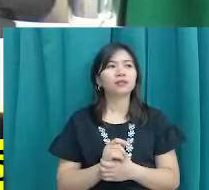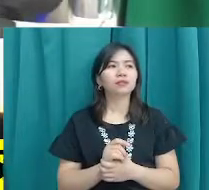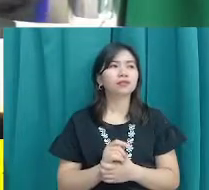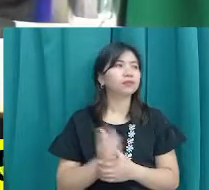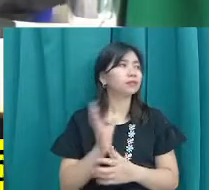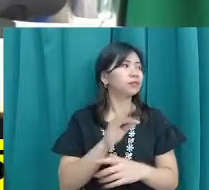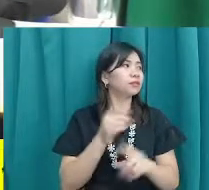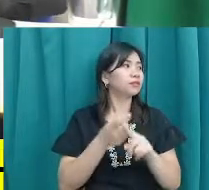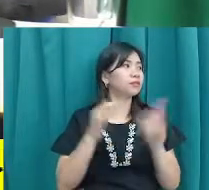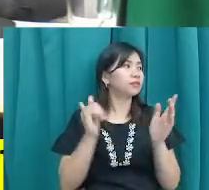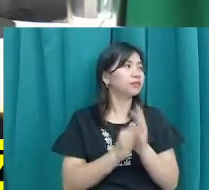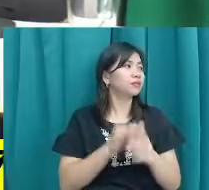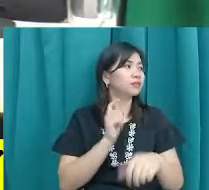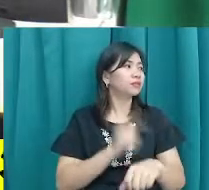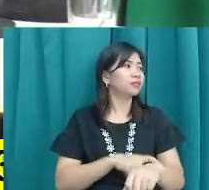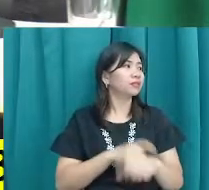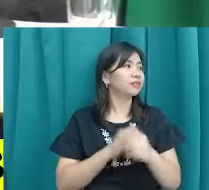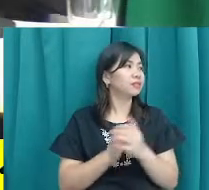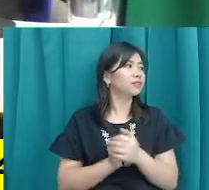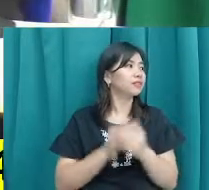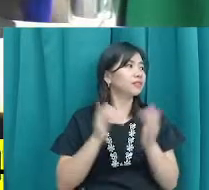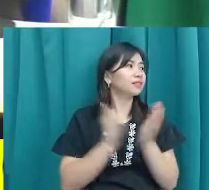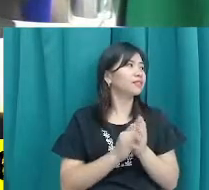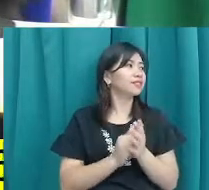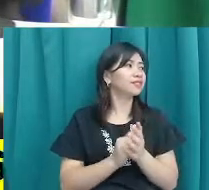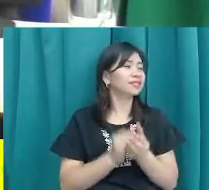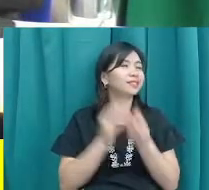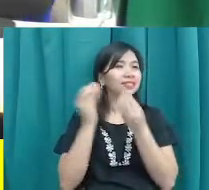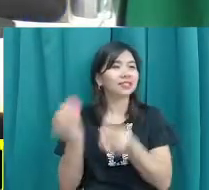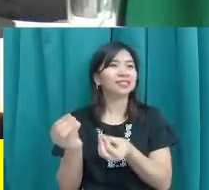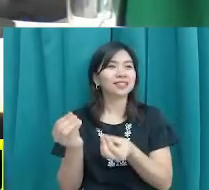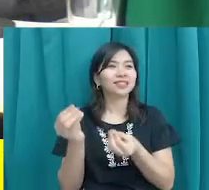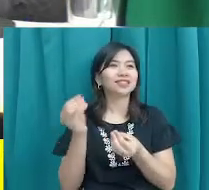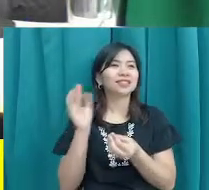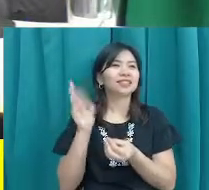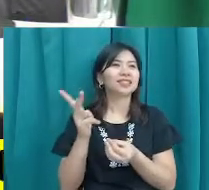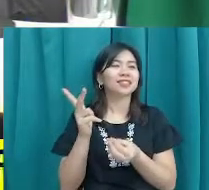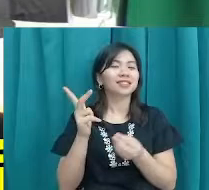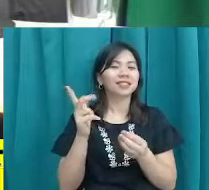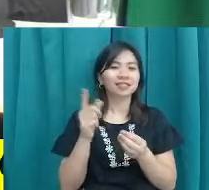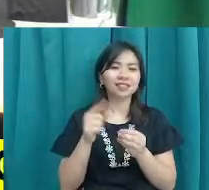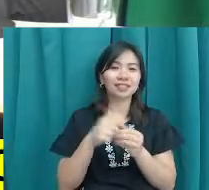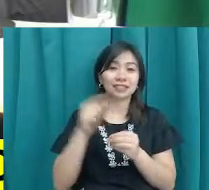lumapit siya, na binigyan siya ng 30 pieces of silver